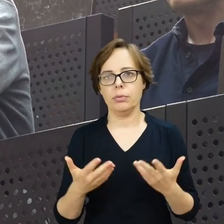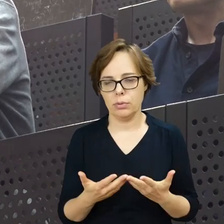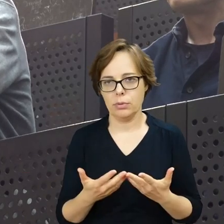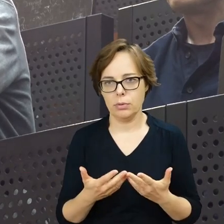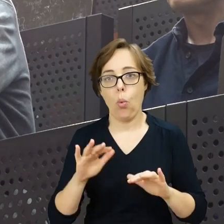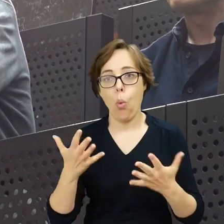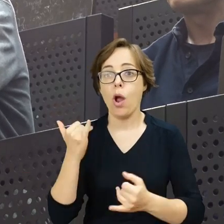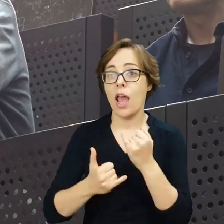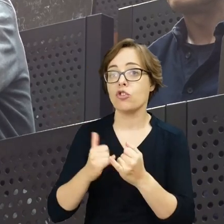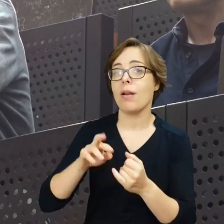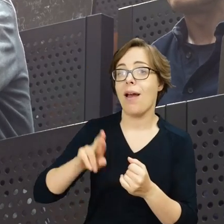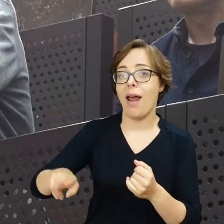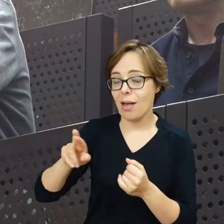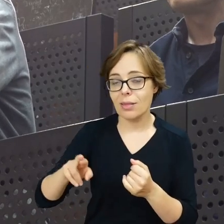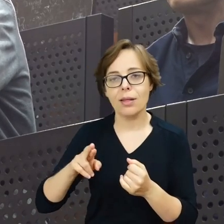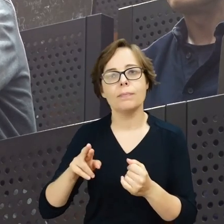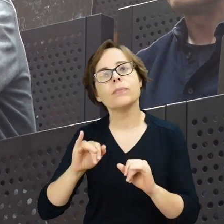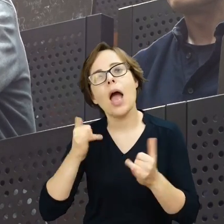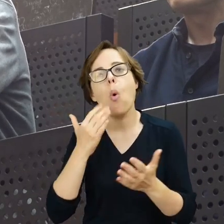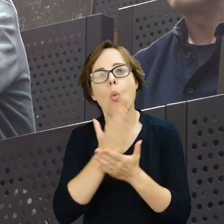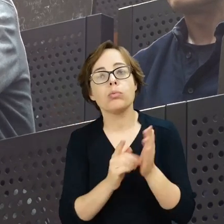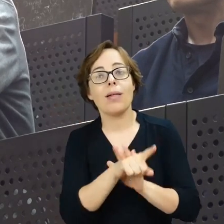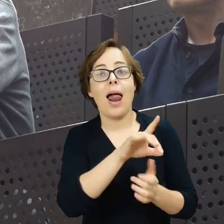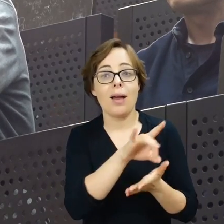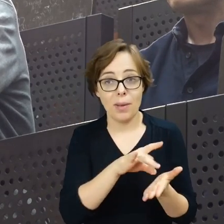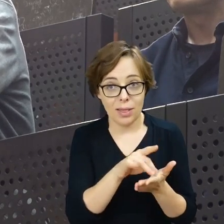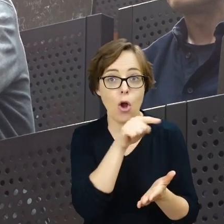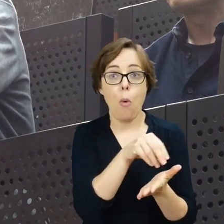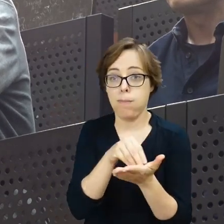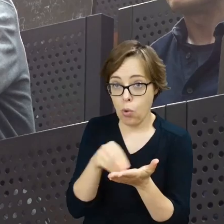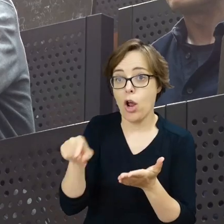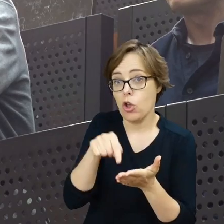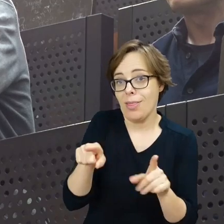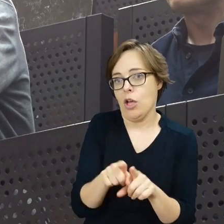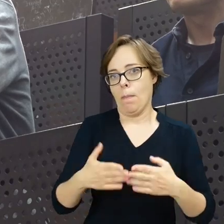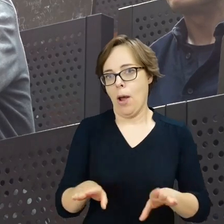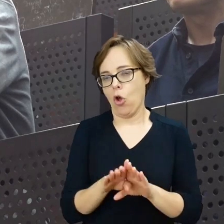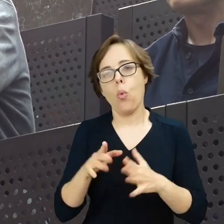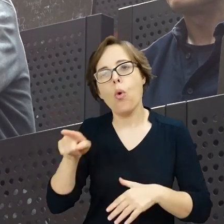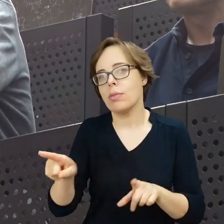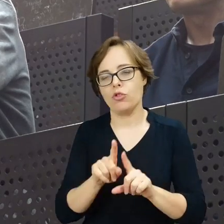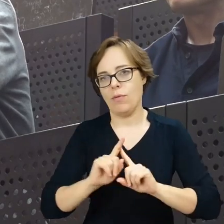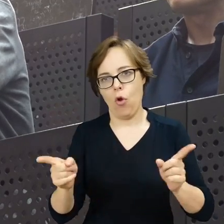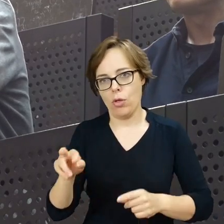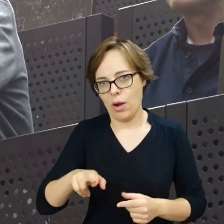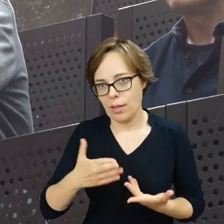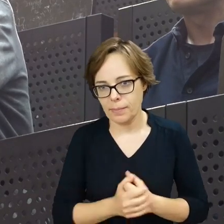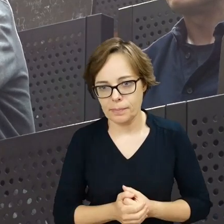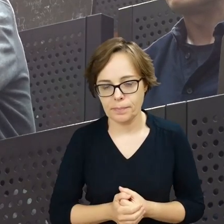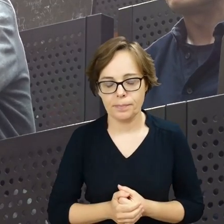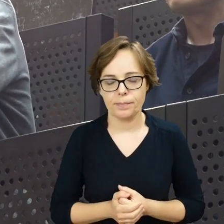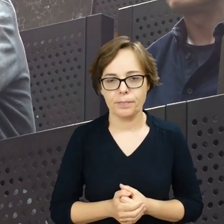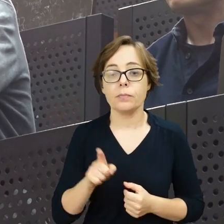gminy. I może, korzystając z okazji, że tutaj gdzieś odbywa ta konferencja nasza, to może właśnie Wojewódzki Sąd